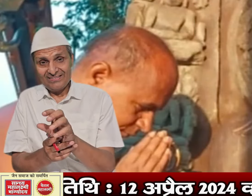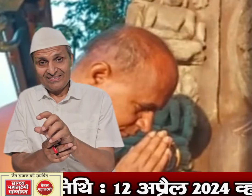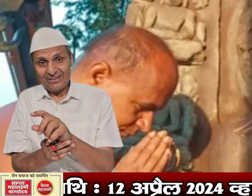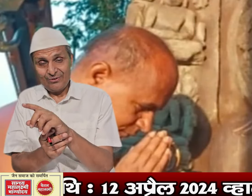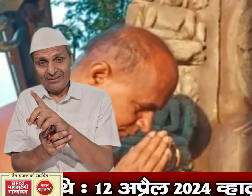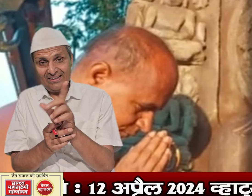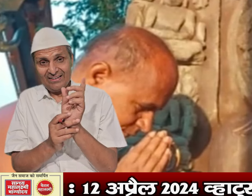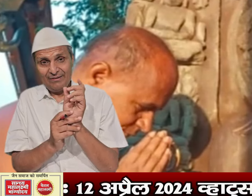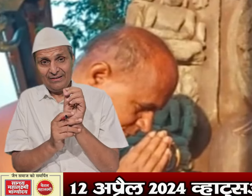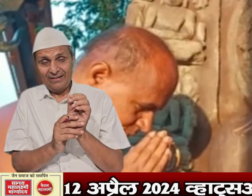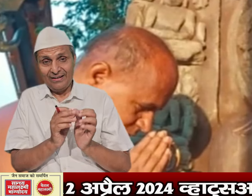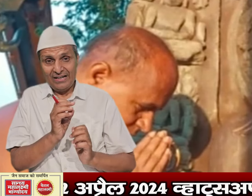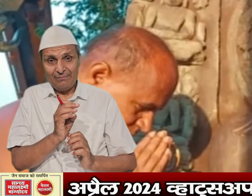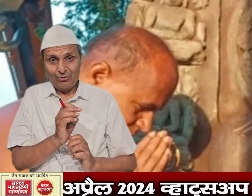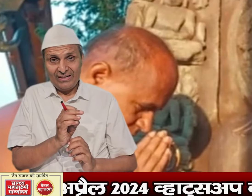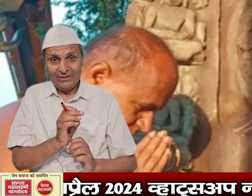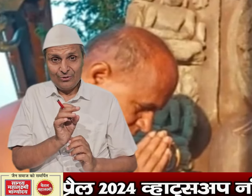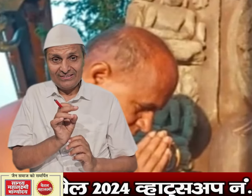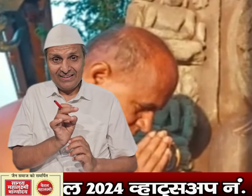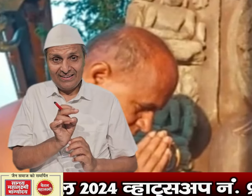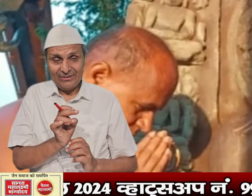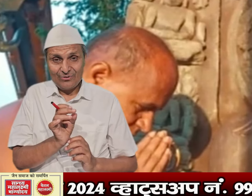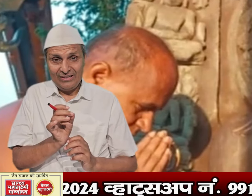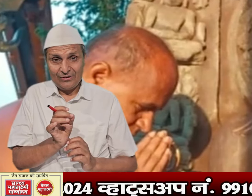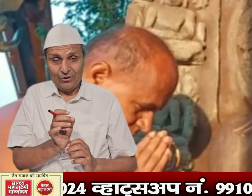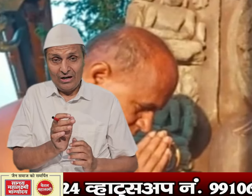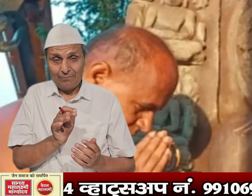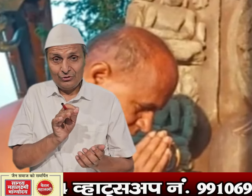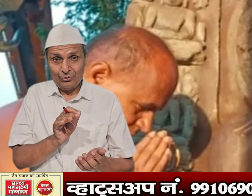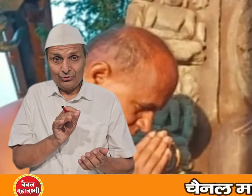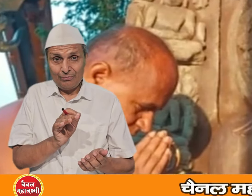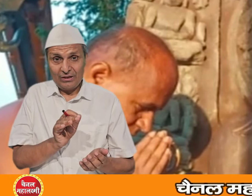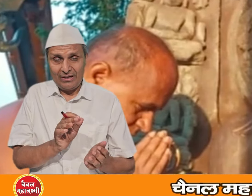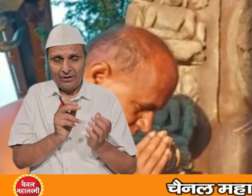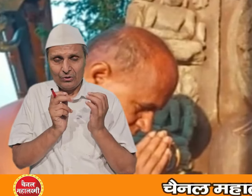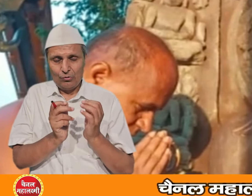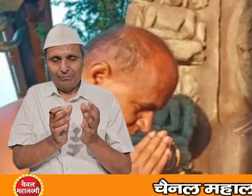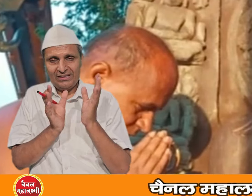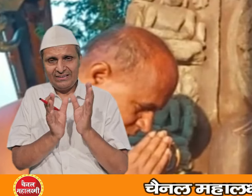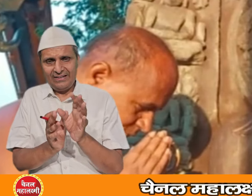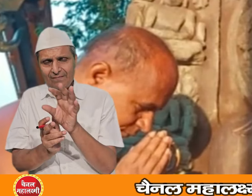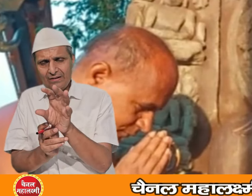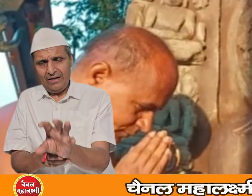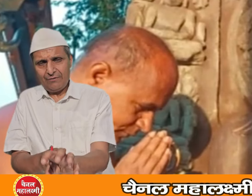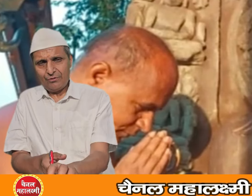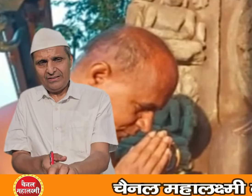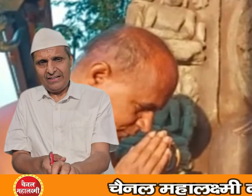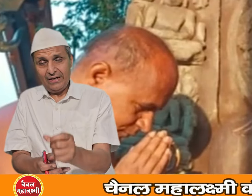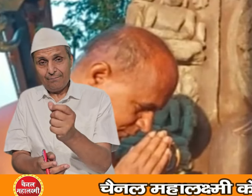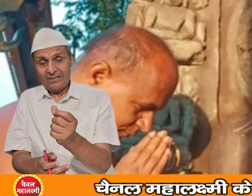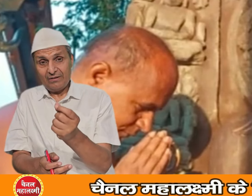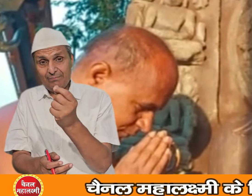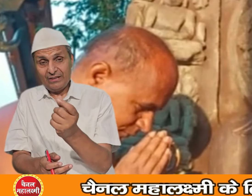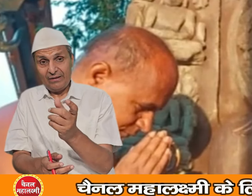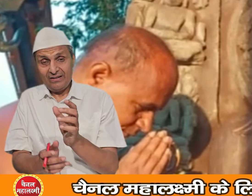और आज इस खरगौन के इलाके में कहीं भी खुदाई करो किसीके घर करो कहीं करो आपको छोटी-छोटी प्रतिमाएं खूब मिल जाती है एक फुट के नीचे